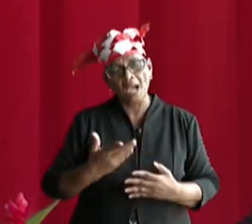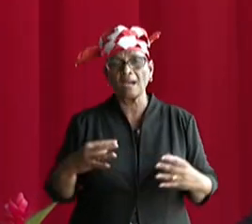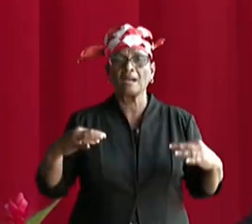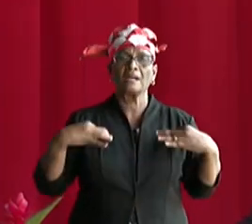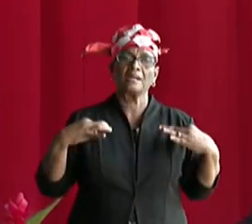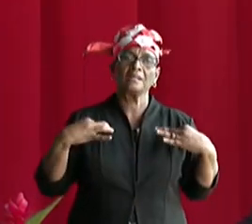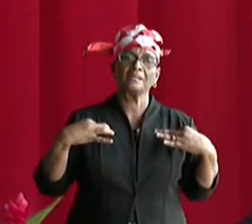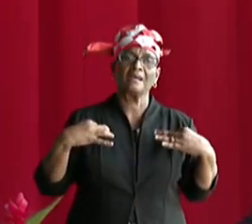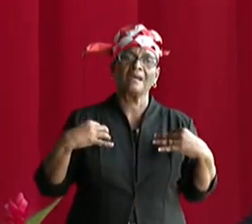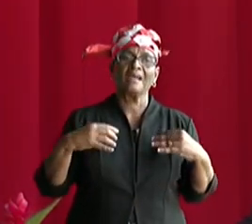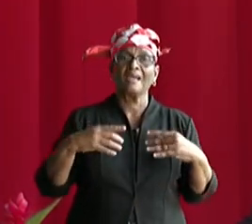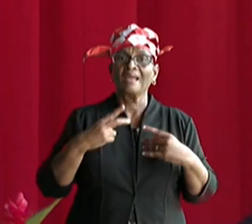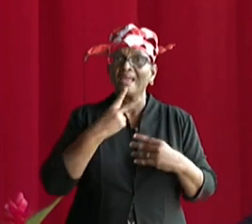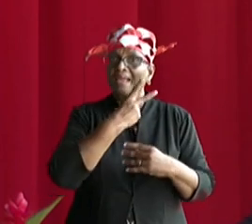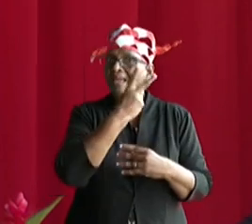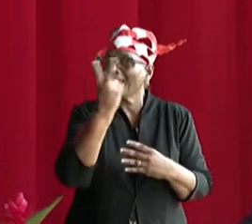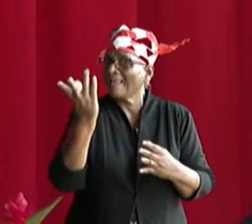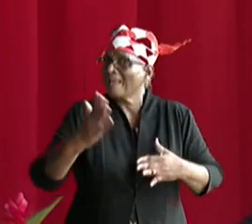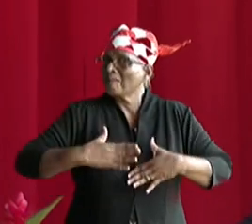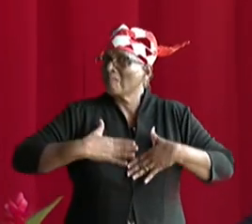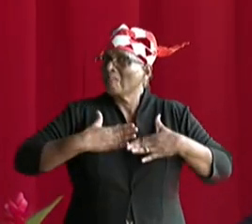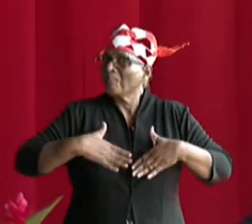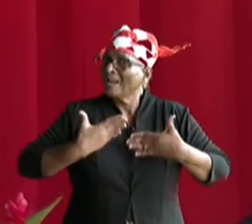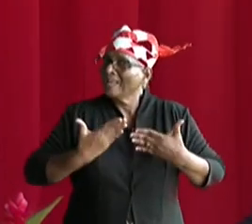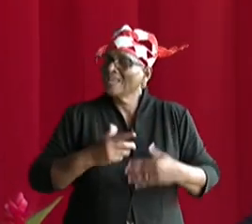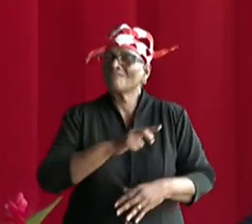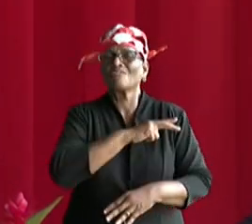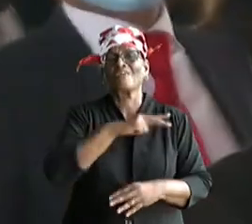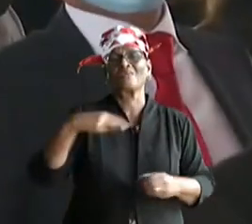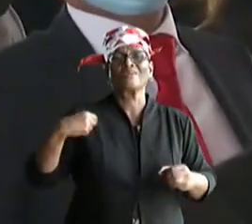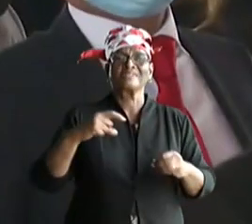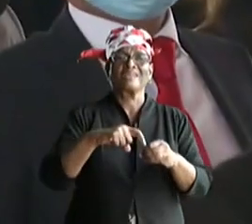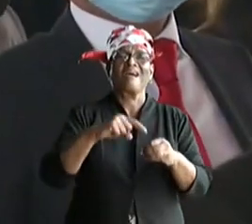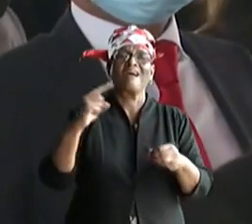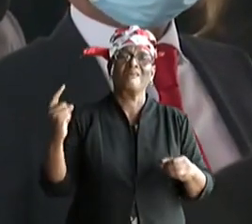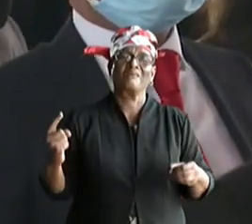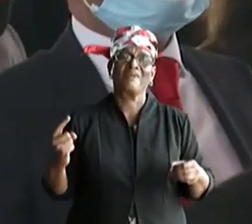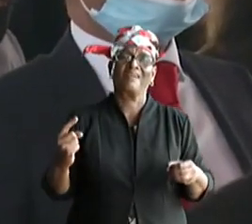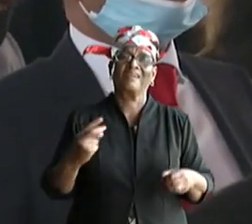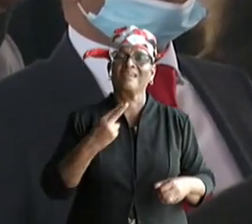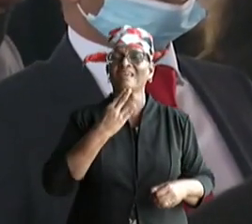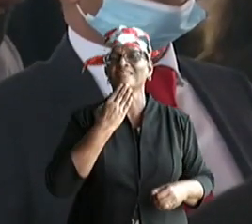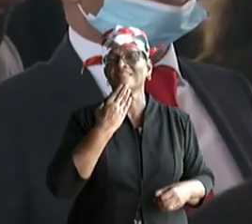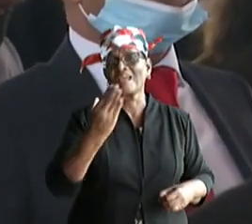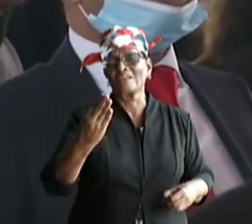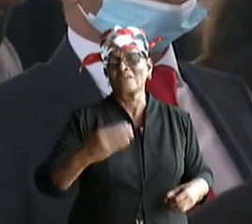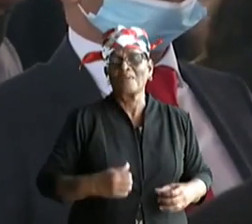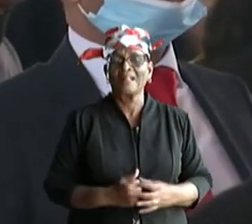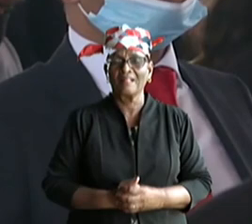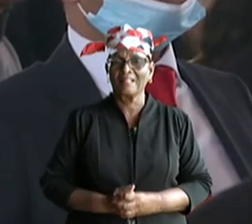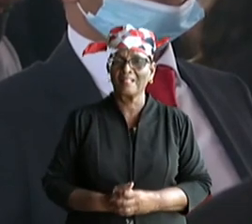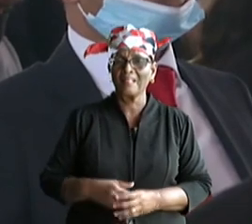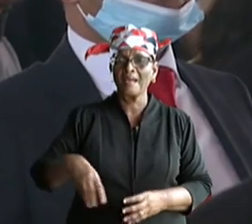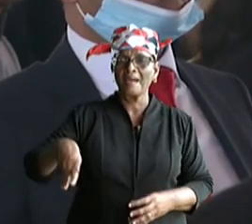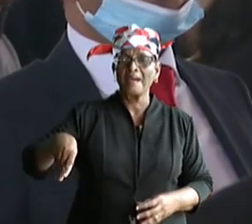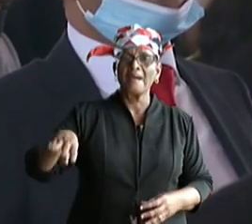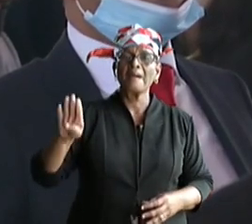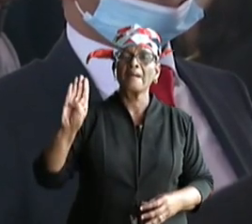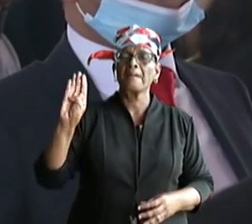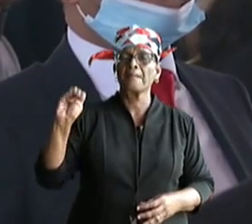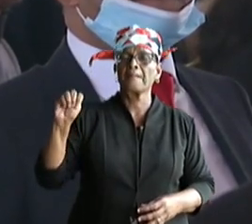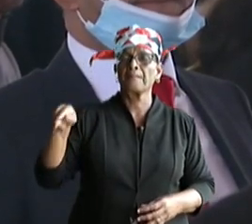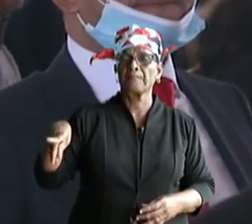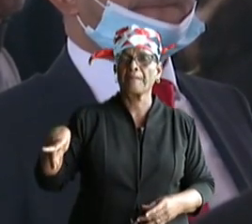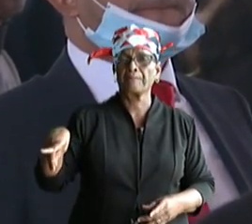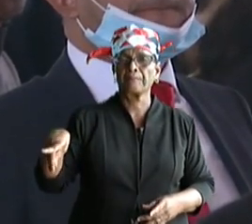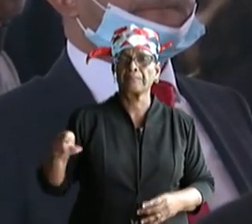en beleven onze onafhankelijkheid. Dank u wel. Dank u wel, lid Asabina, fractieleider van de BEP. Dan gaan we